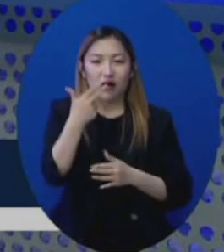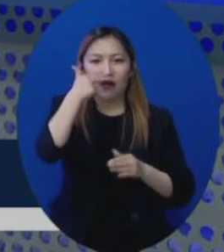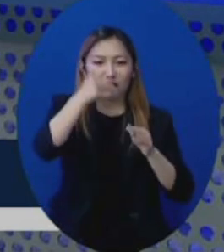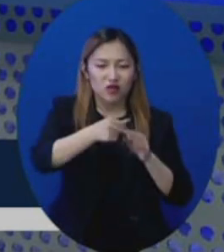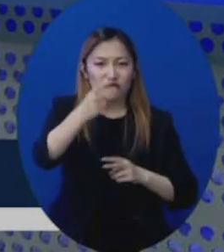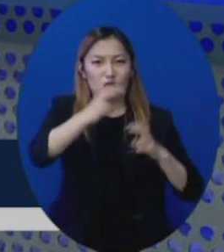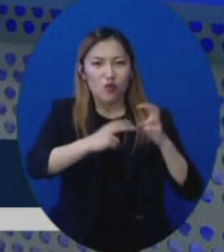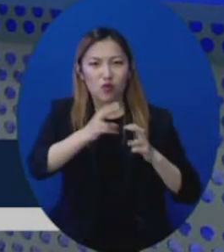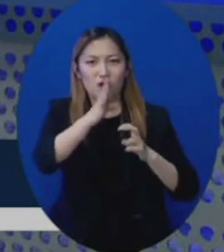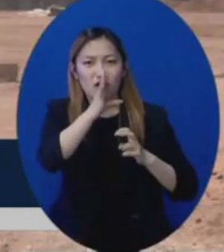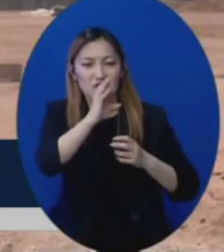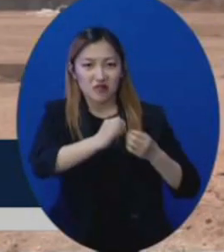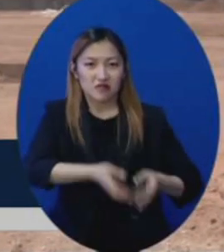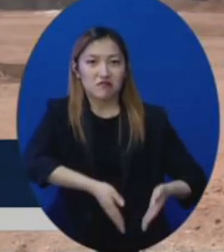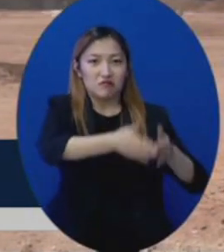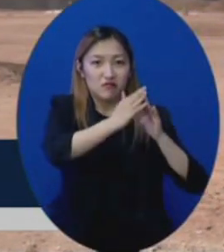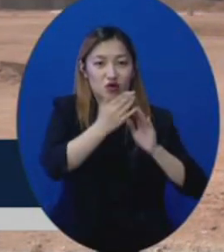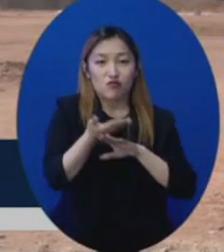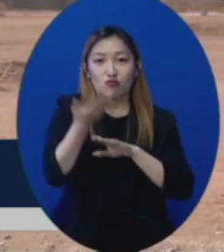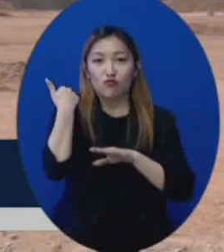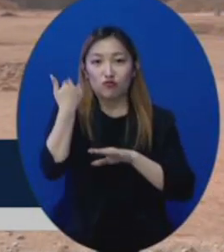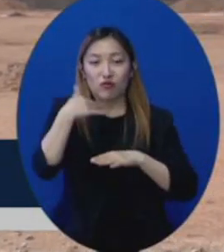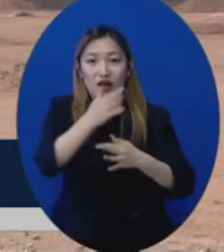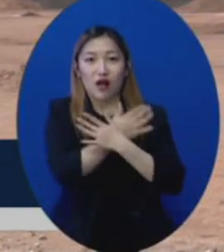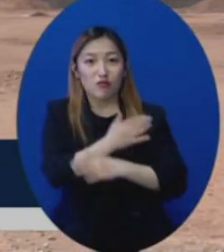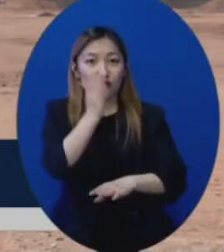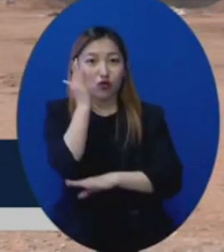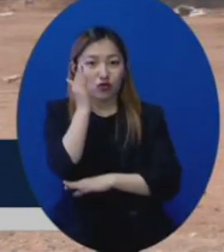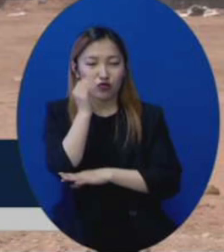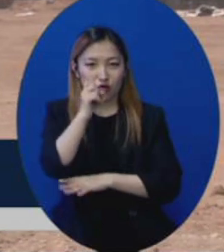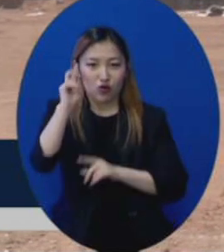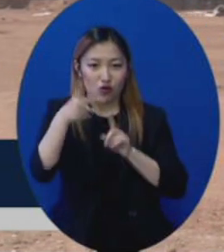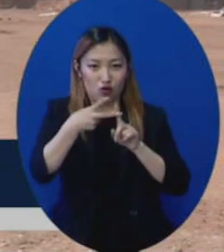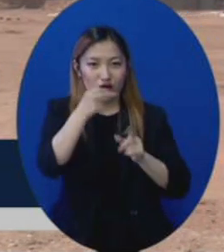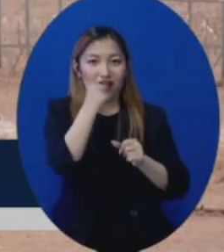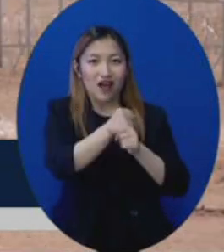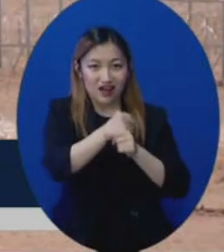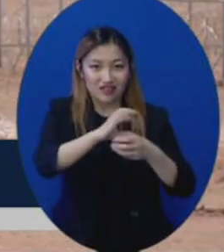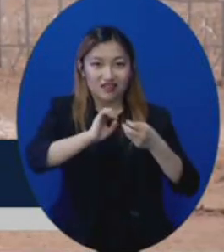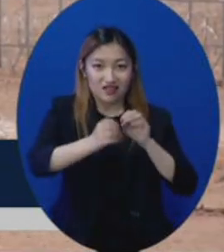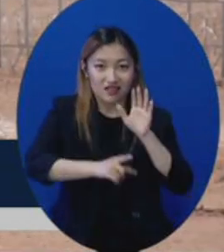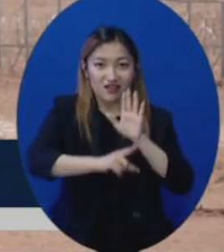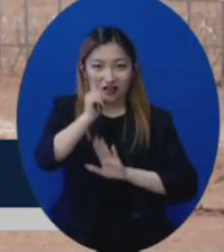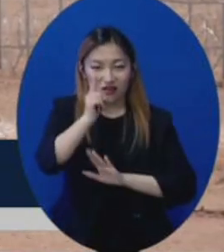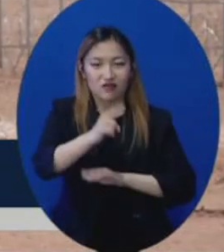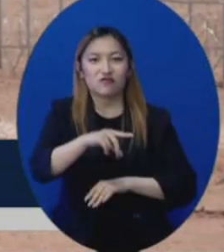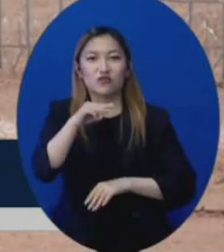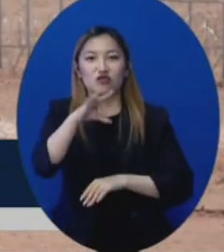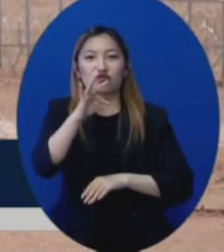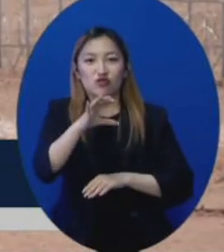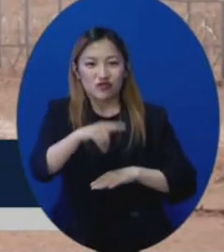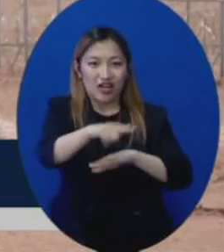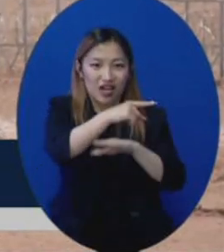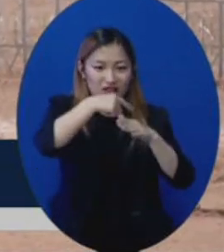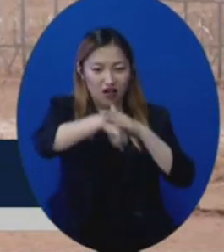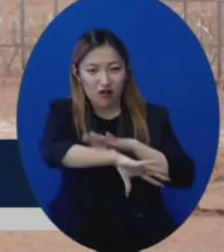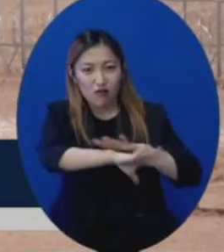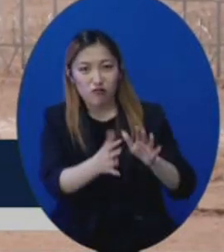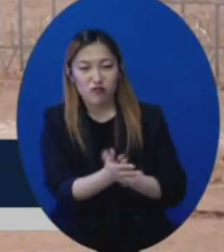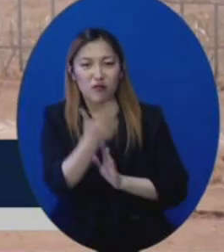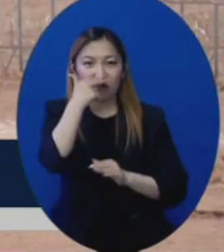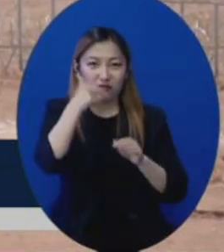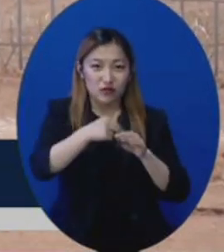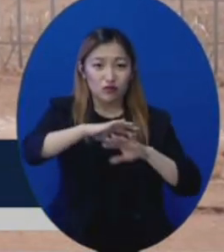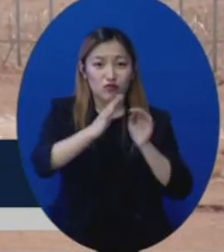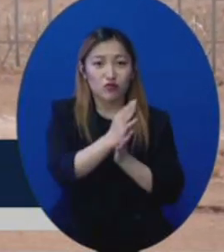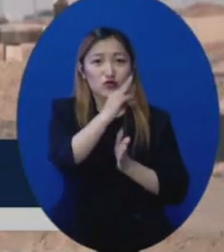байна. Өнгөрсөн амралтын өдөр нефть осруулах үйлдвэрийн ажлын 2-р шатны ажил мөн нефтийн тос дамжуулах шугамын ажлууд эхэлсэн. Энэ томоохон бүтээн